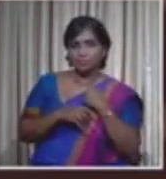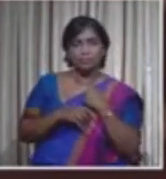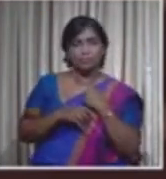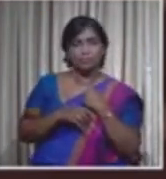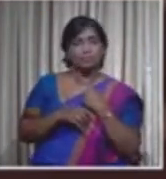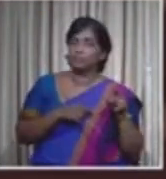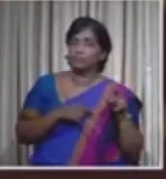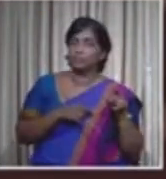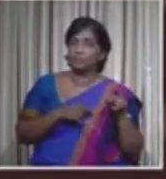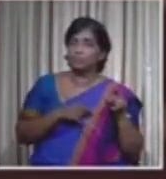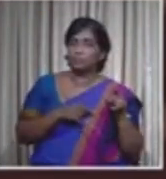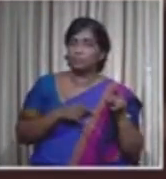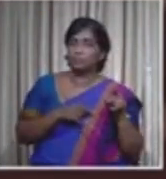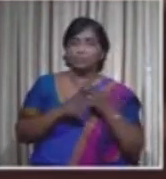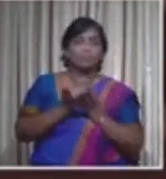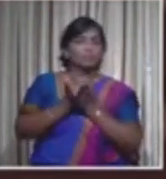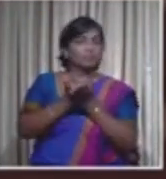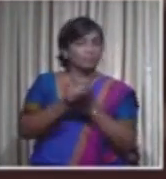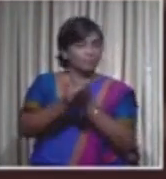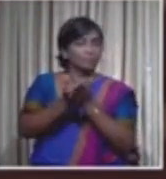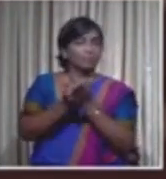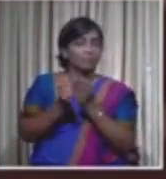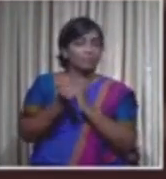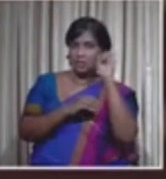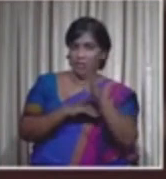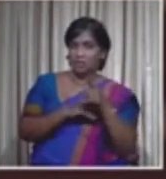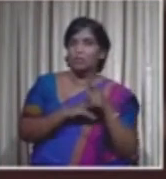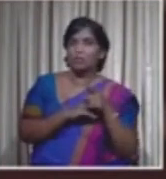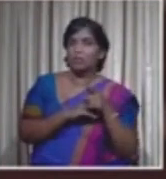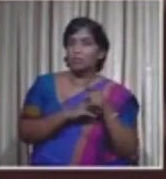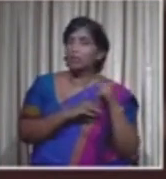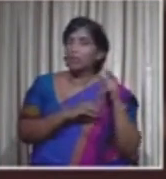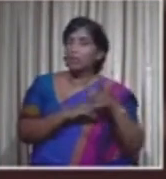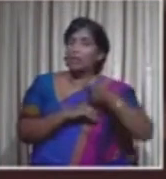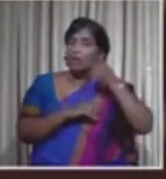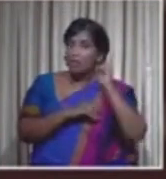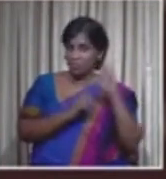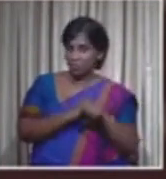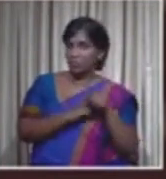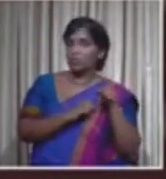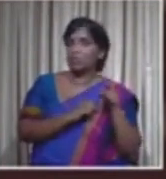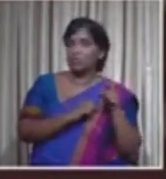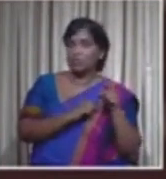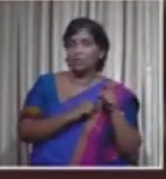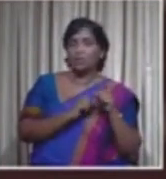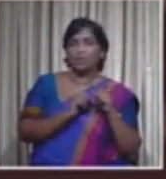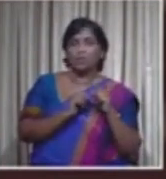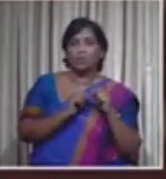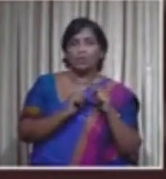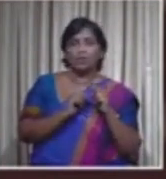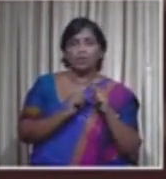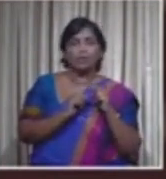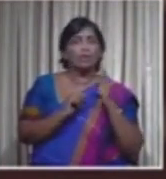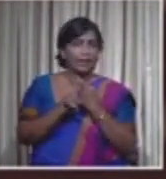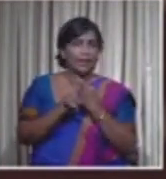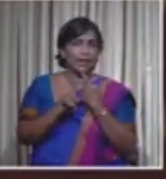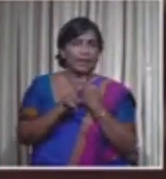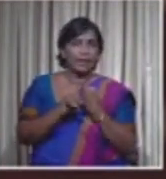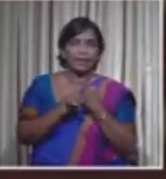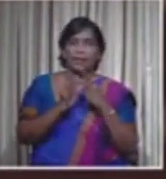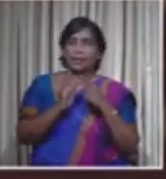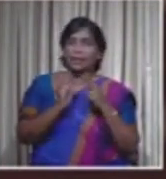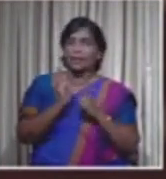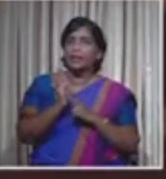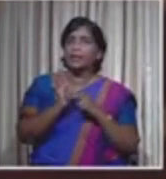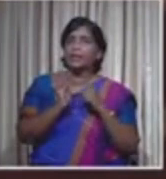පණිවිඩය. ඊළඟට මේ ෆෙරි සර්විස් එක දාලා තියෙන්නේ නගර සභාවේ. ඒකේ අනුමැතිය ඔක්කොම මං ගෙනාවා නලීම් චාමන් අර්බන් කවුන්සිල් කින්නියා. මේක මම